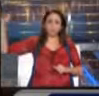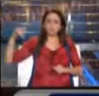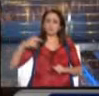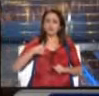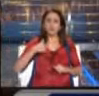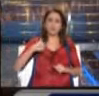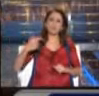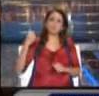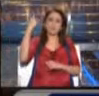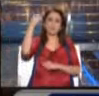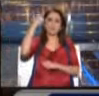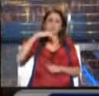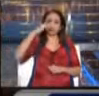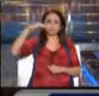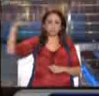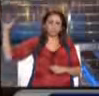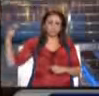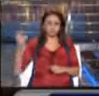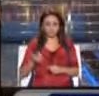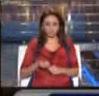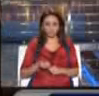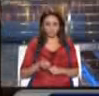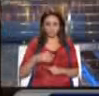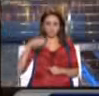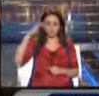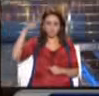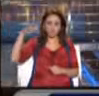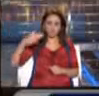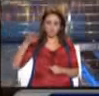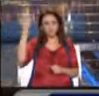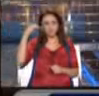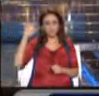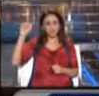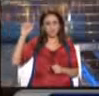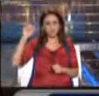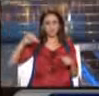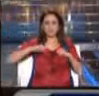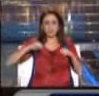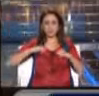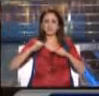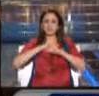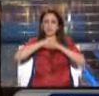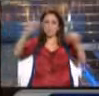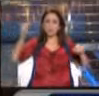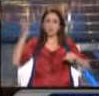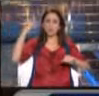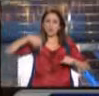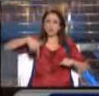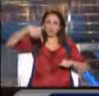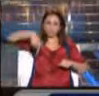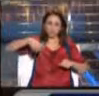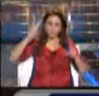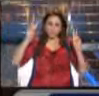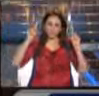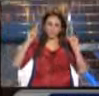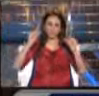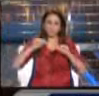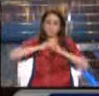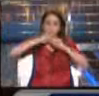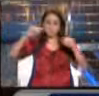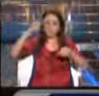لما تبقى بالصوت والصوره عندك الاولاد اللي اقتحموا الاتحاد او اقتحموا النادي او اقتحموا مدينه الانتاج الاعلامي او امر ضبط واحضار بتخرج،